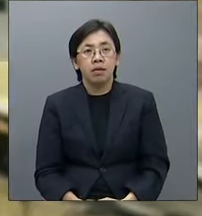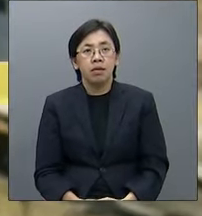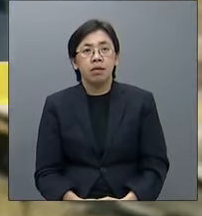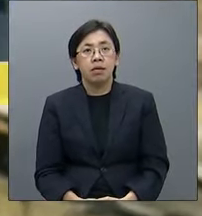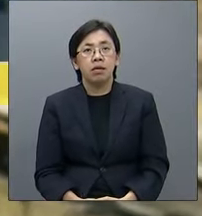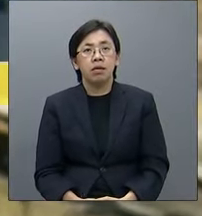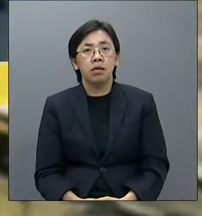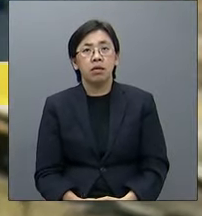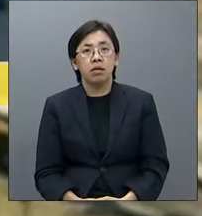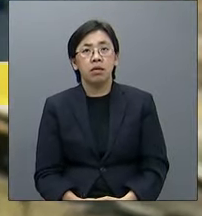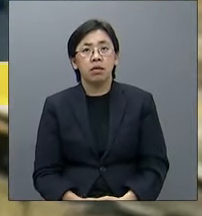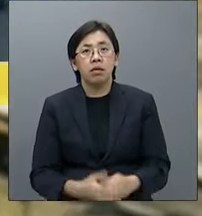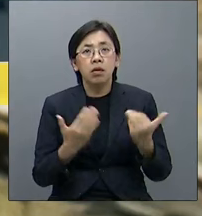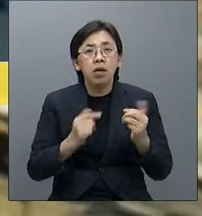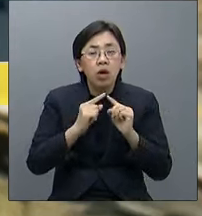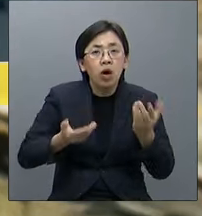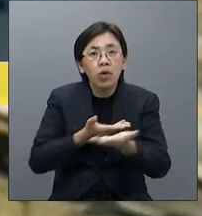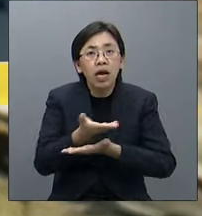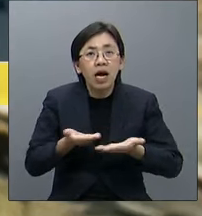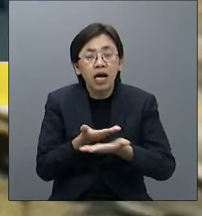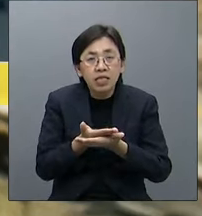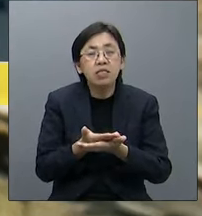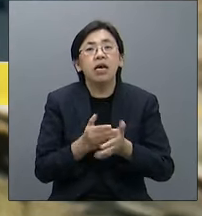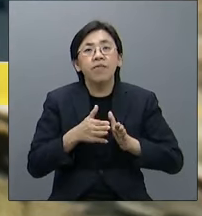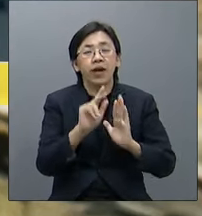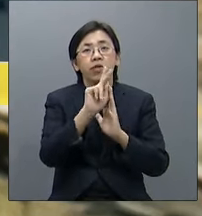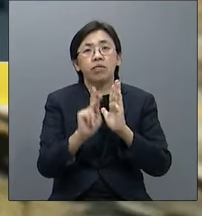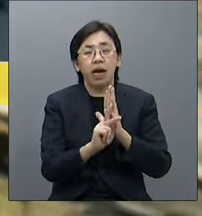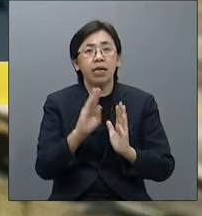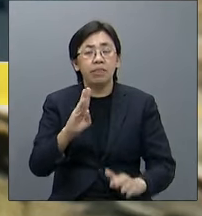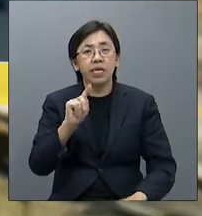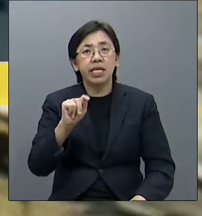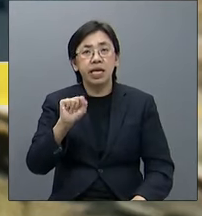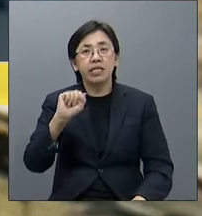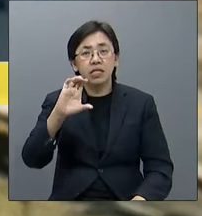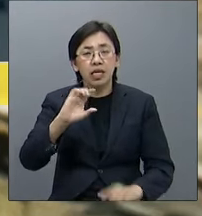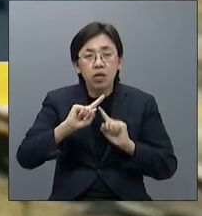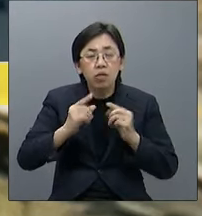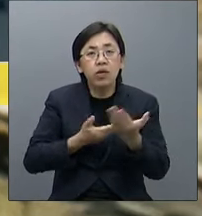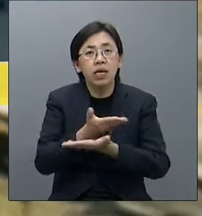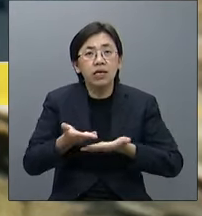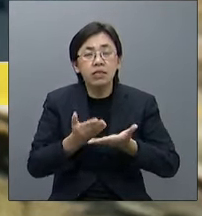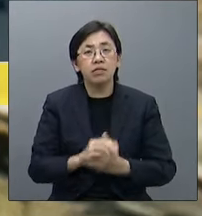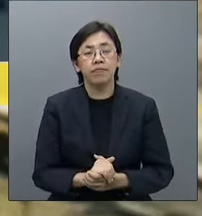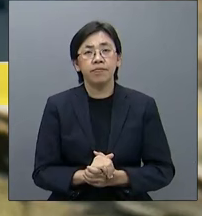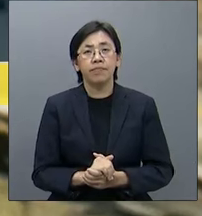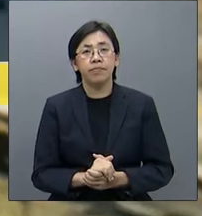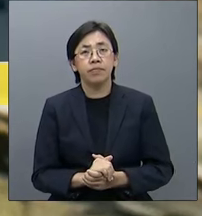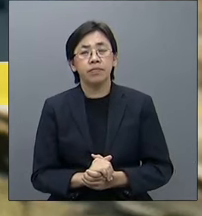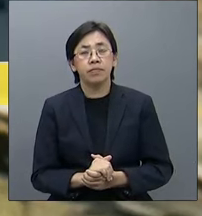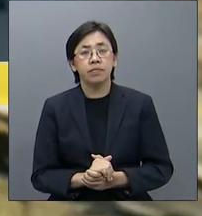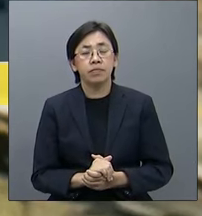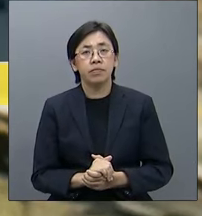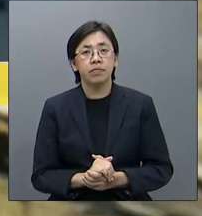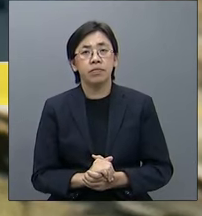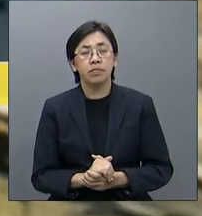วันนี้เราก็คงหารือทางฝ่ายกฎหมายนะครับว่าจะต้องทำยังไงกันต่อนะครับแล้วก็จริงๆมันก็คงต้องให้เห็นเอกสาร